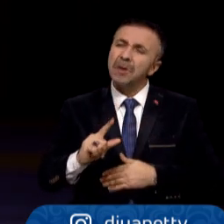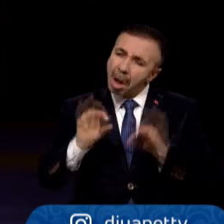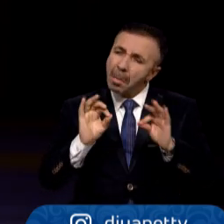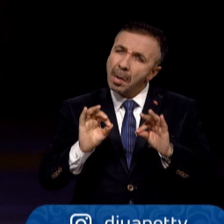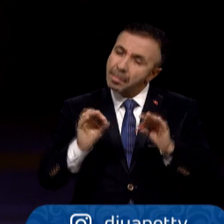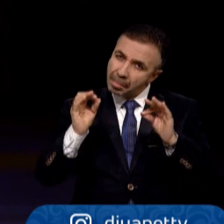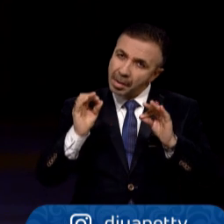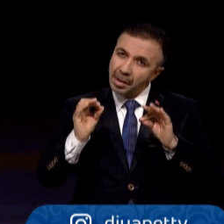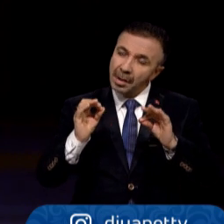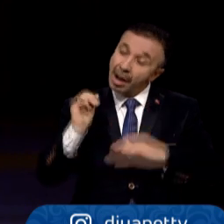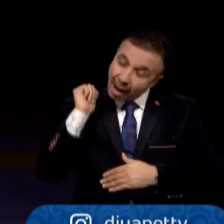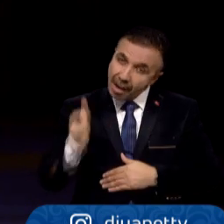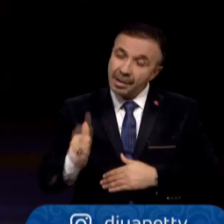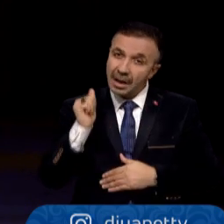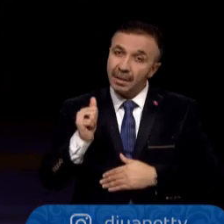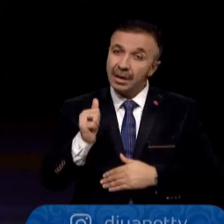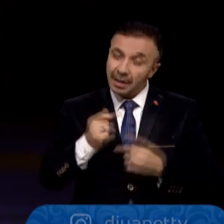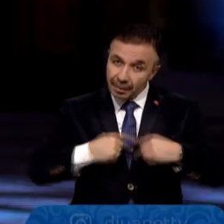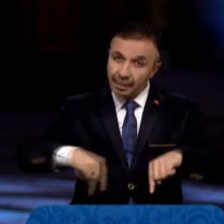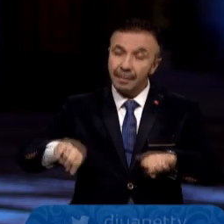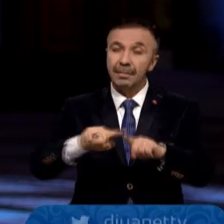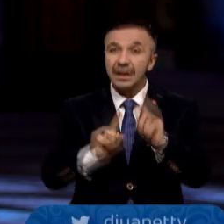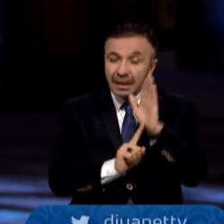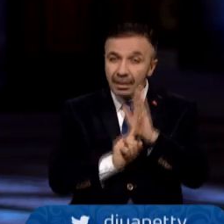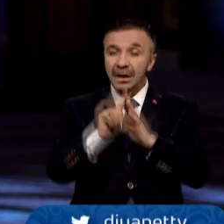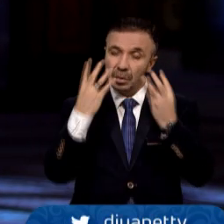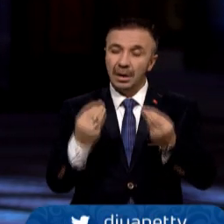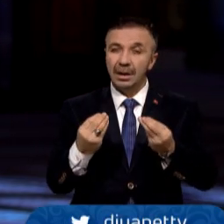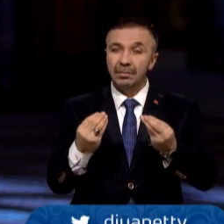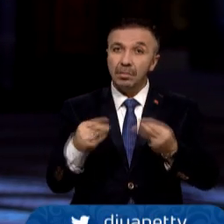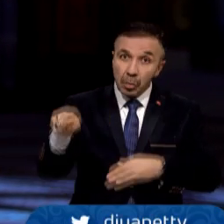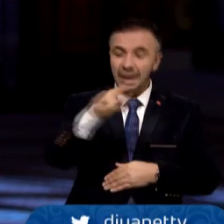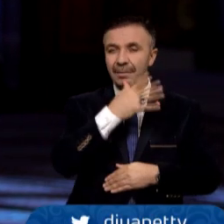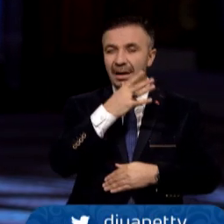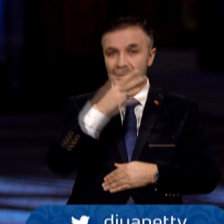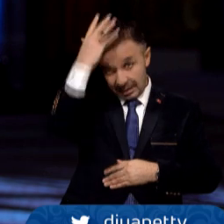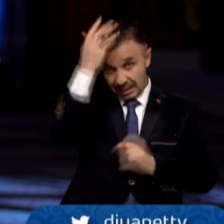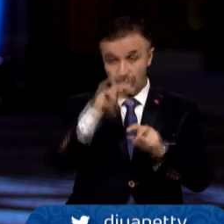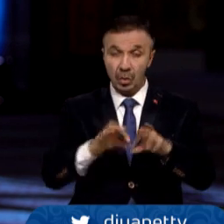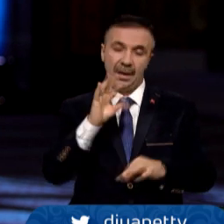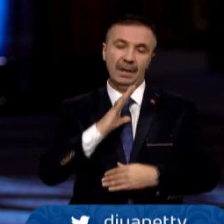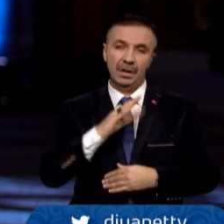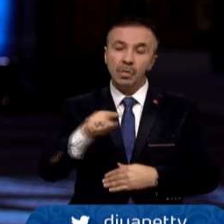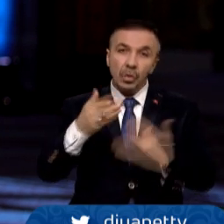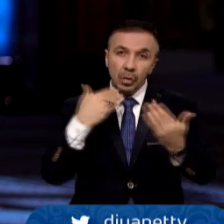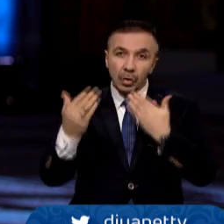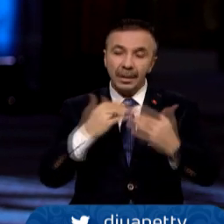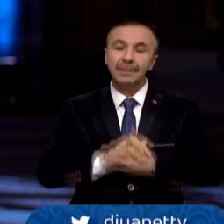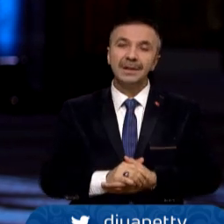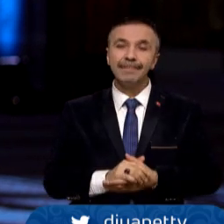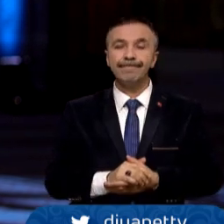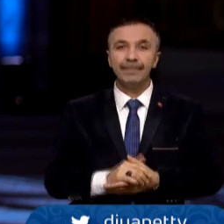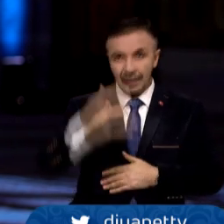daima en üstte biz olalım Bunları bilen bir Hazreti Ömer var bu sohbetimizde